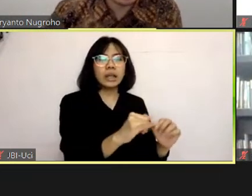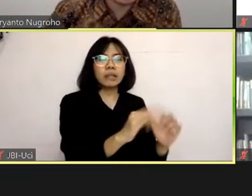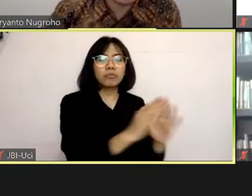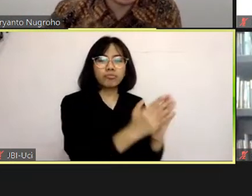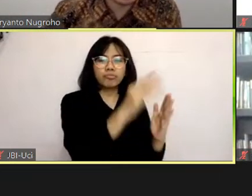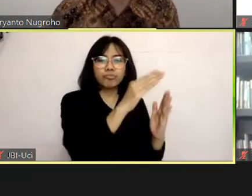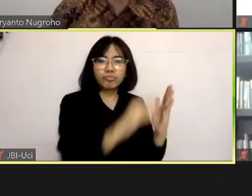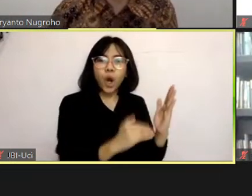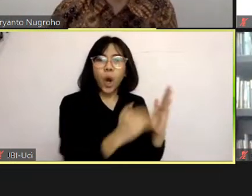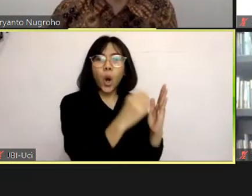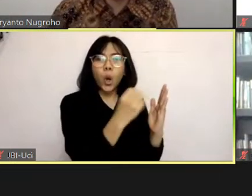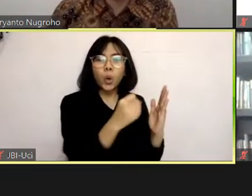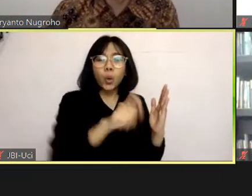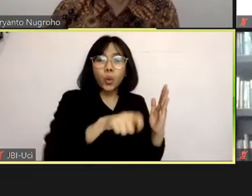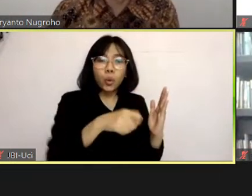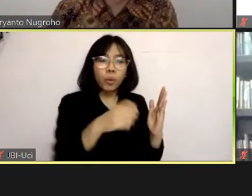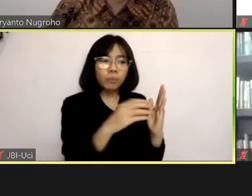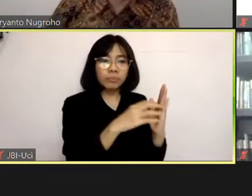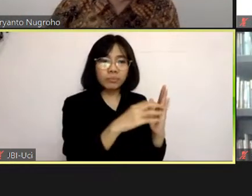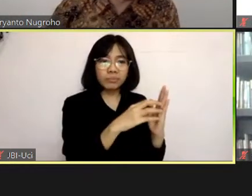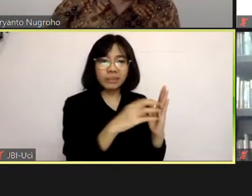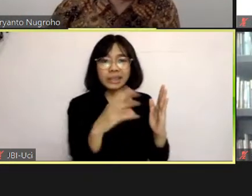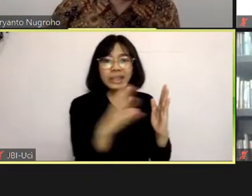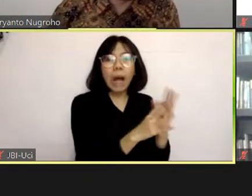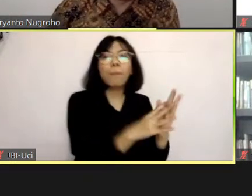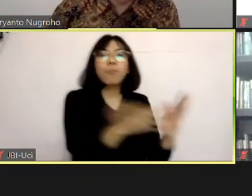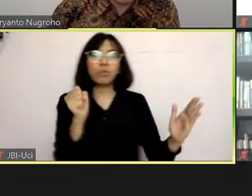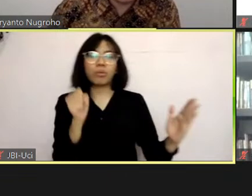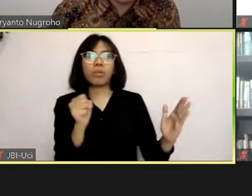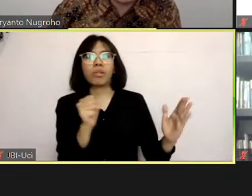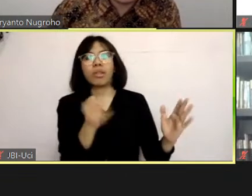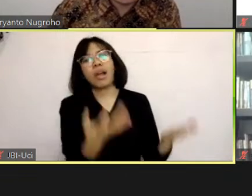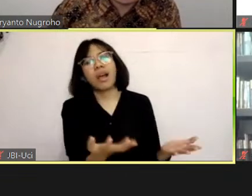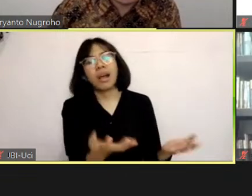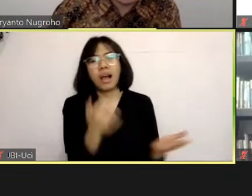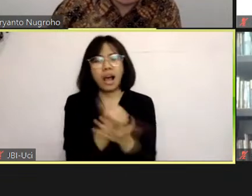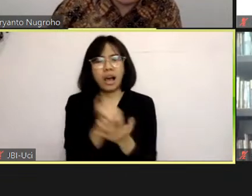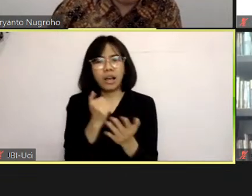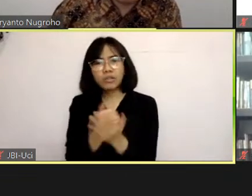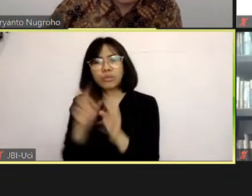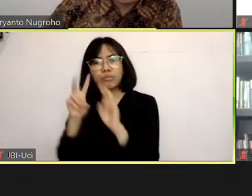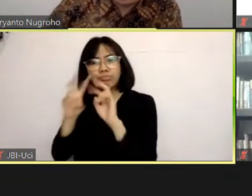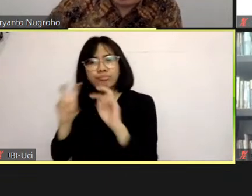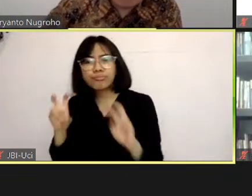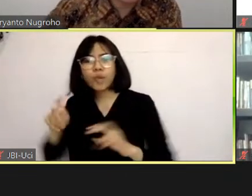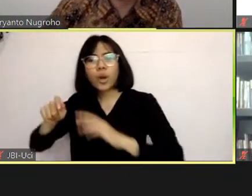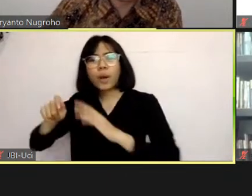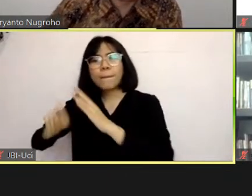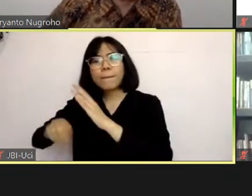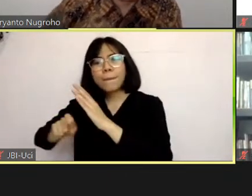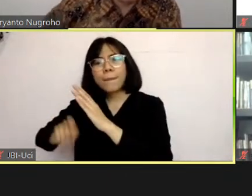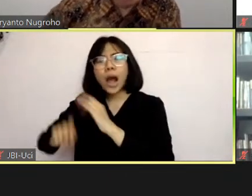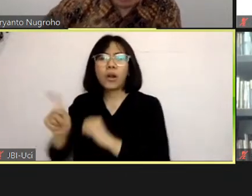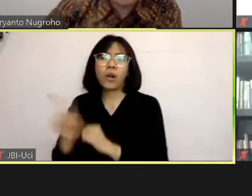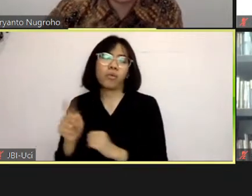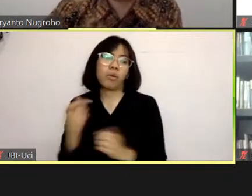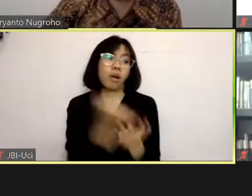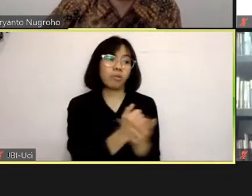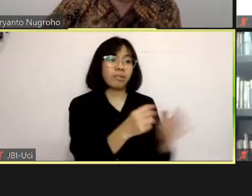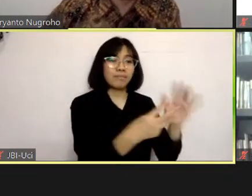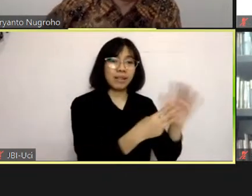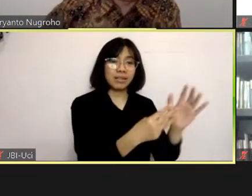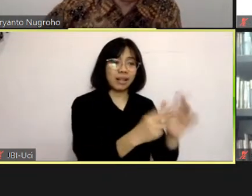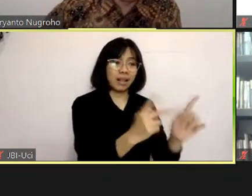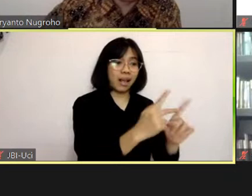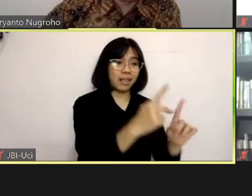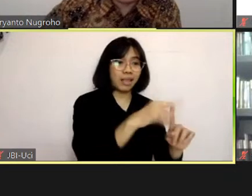pemerintah secara administratif saja. Alangkah lebih baik seandainya dibawa ke pengadilan, dibuktikan